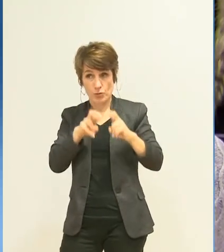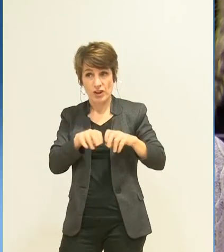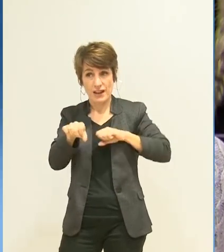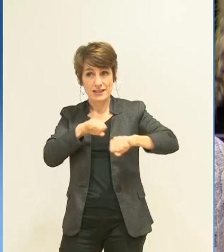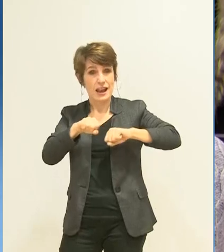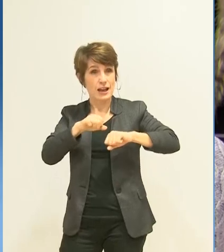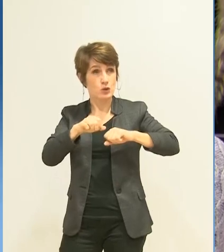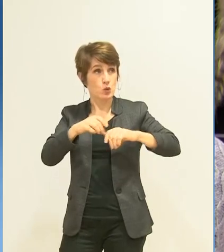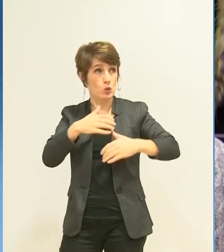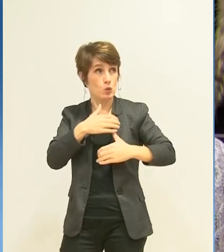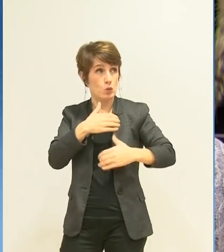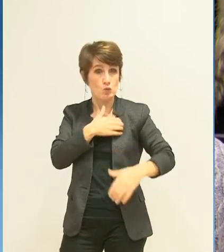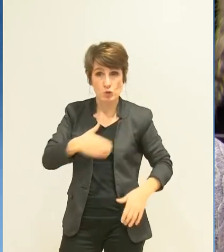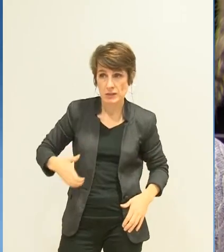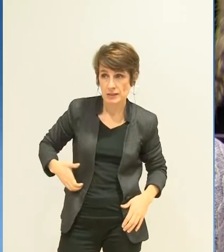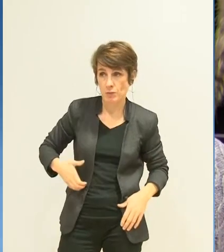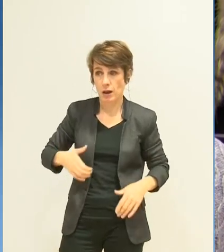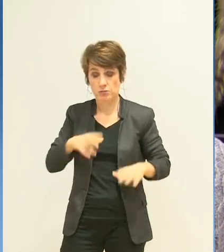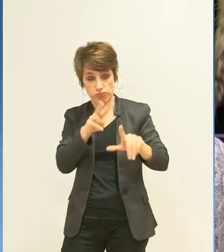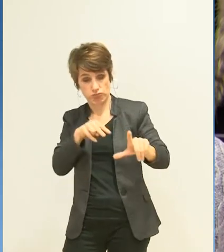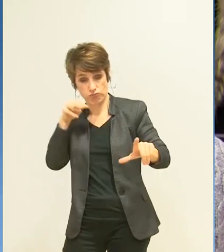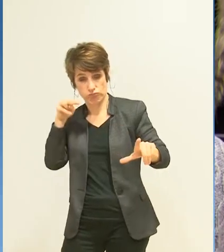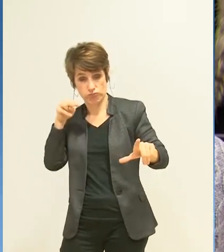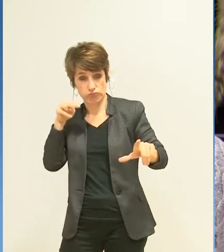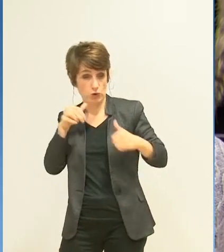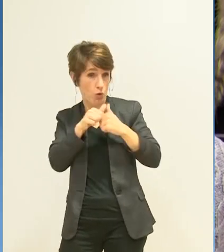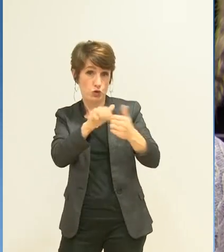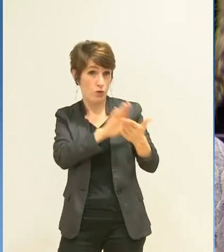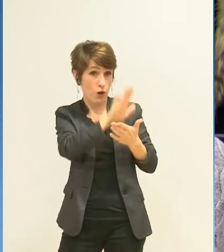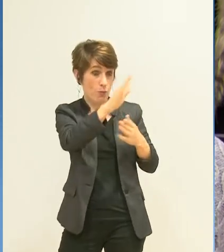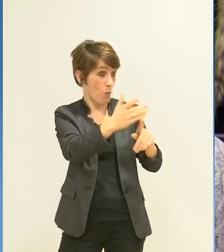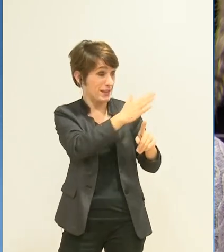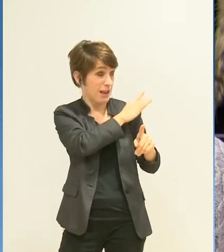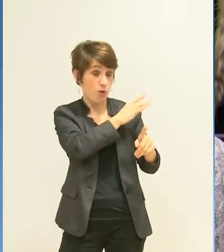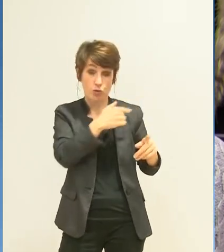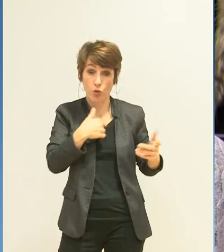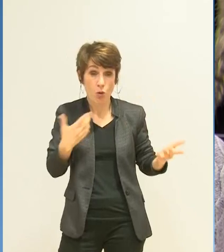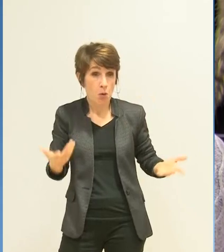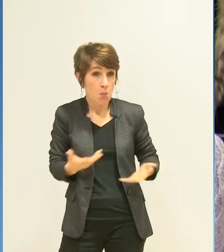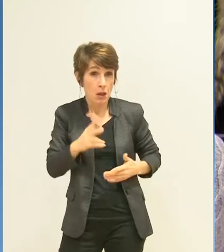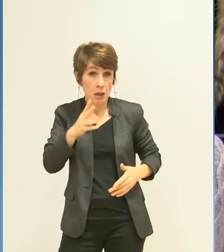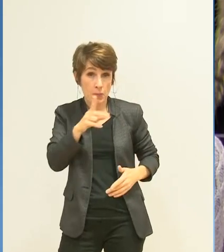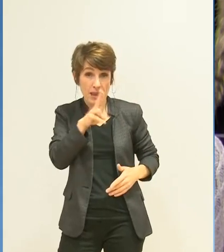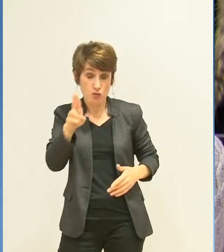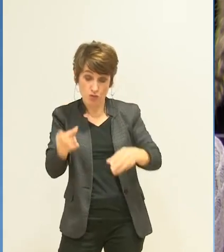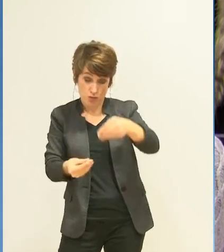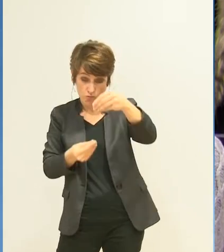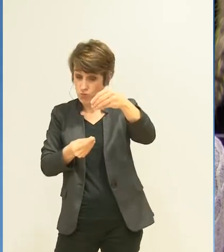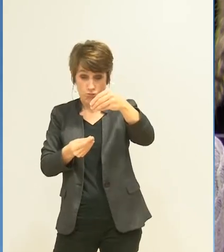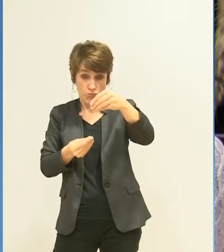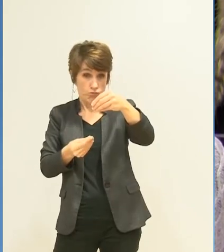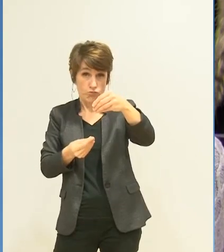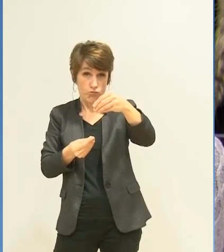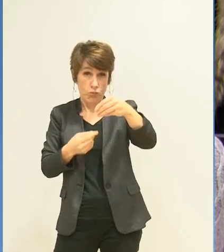savez et normalement ça devrait être comme ça pour toute la majorité donc je ne peux pas me prononcer sur ce pays lui donc je ne